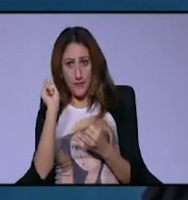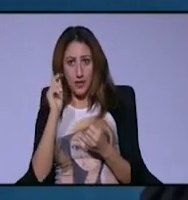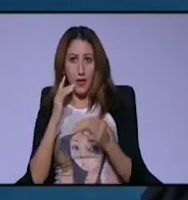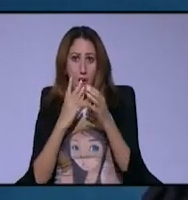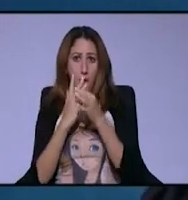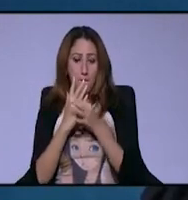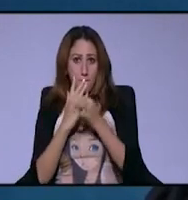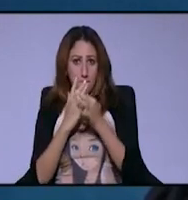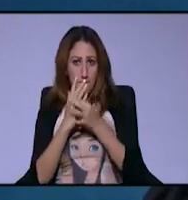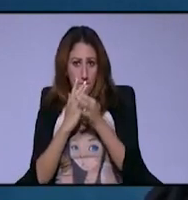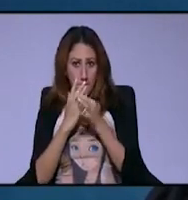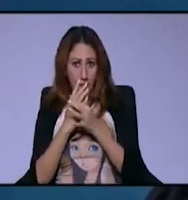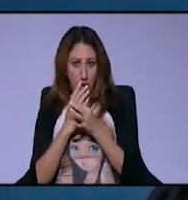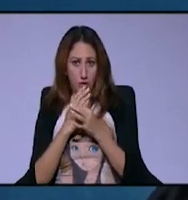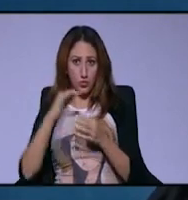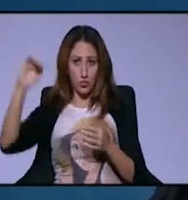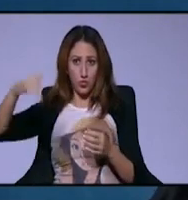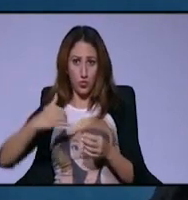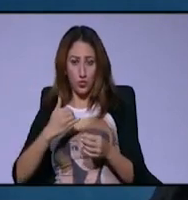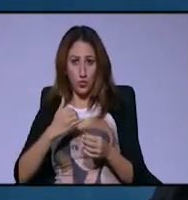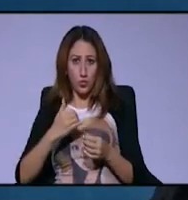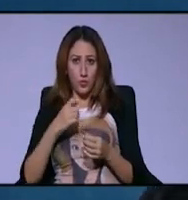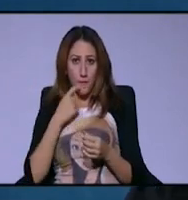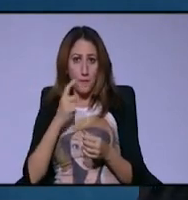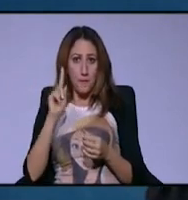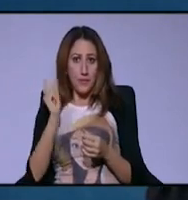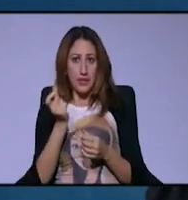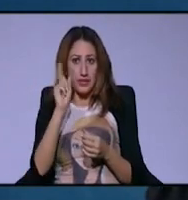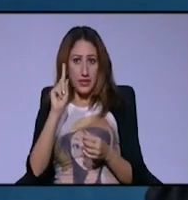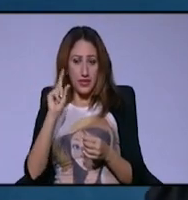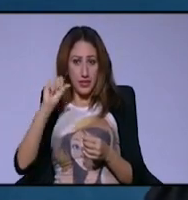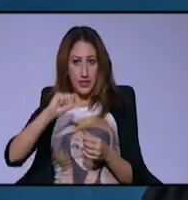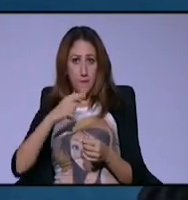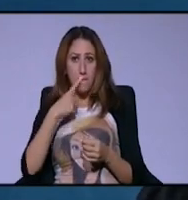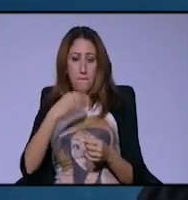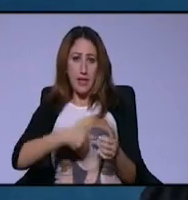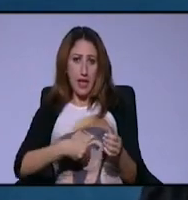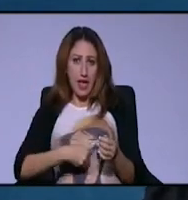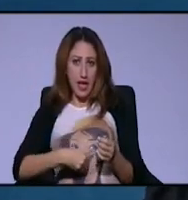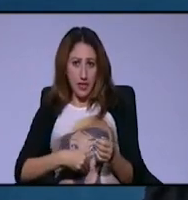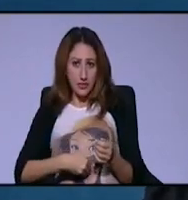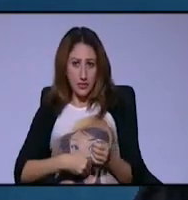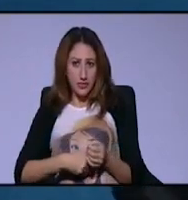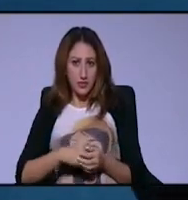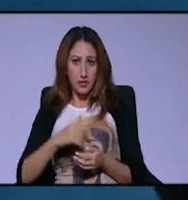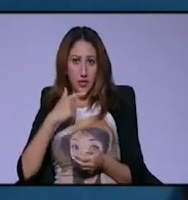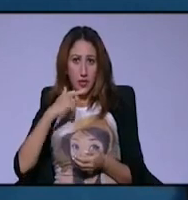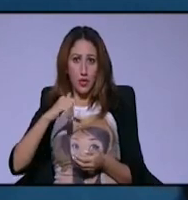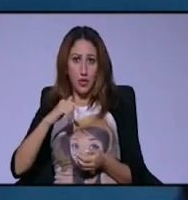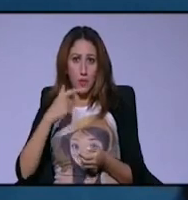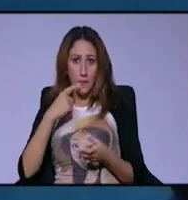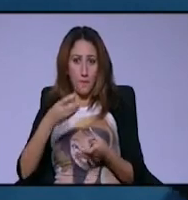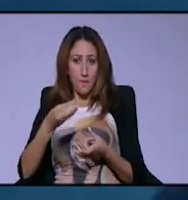وزوجته عندها شاه صغيرة، وجد الجناب النبوي الشريف ظهر عليه أثر الجوع والشدة، عنده شاه صغيرة وعنده